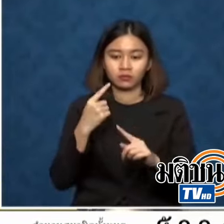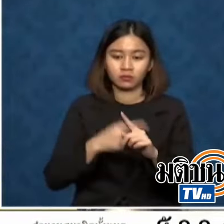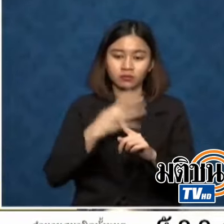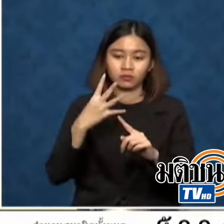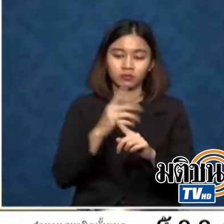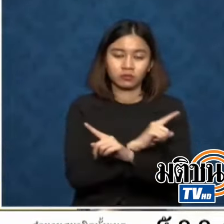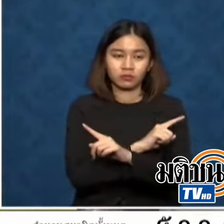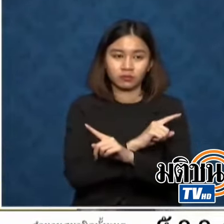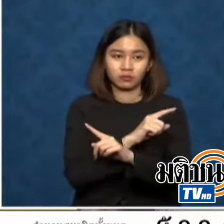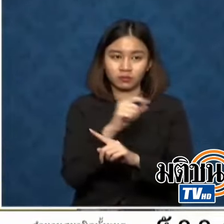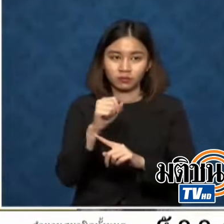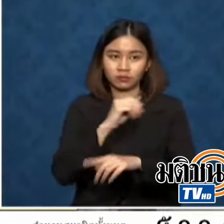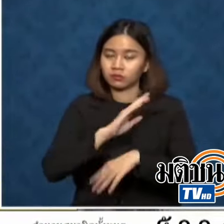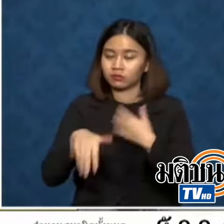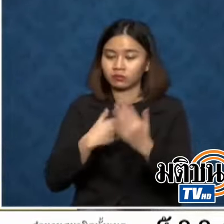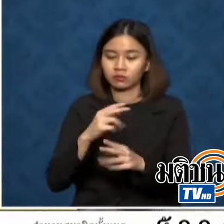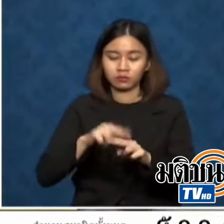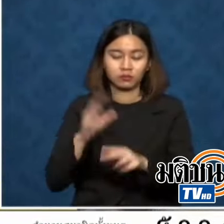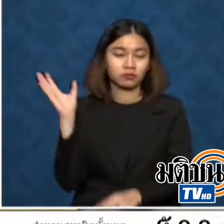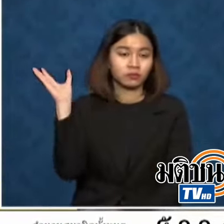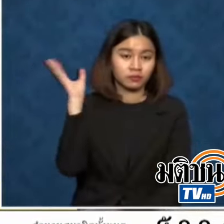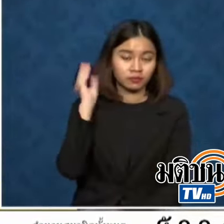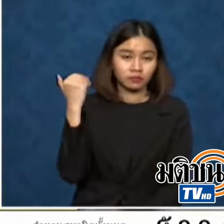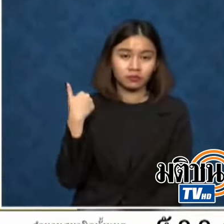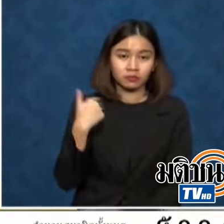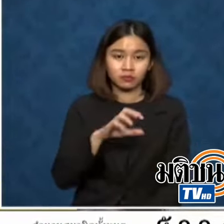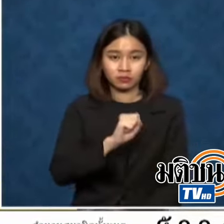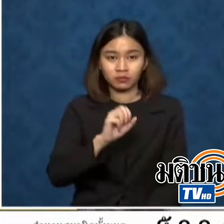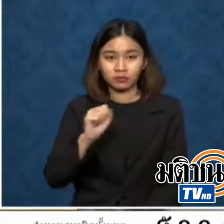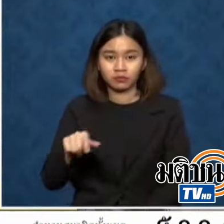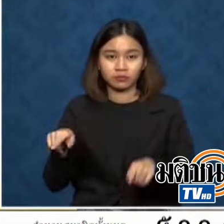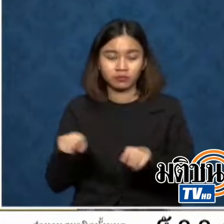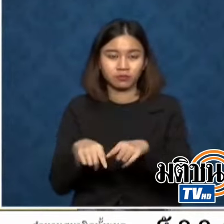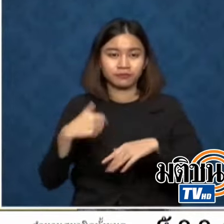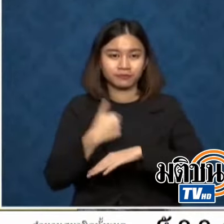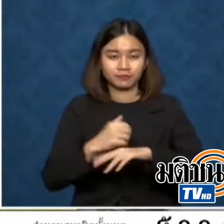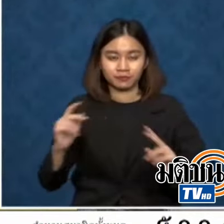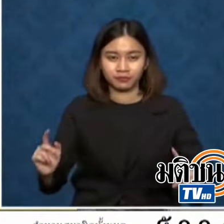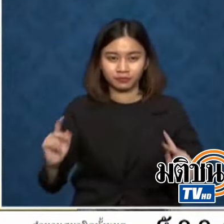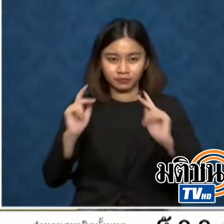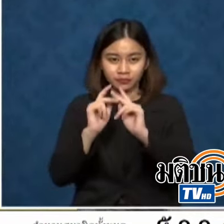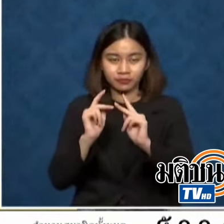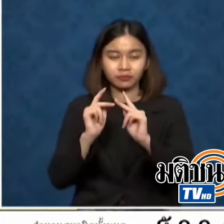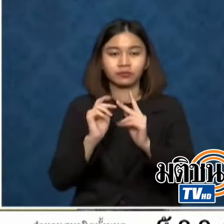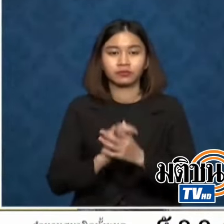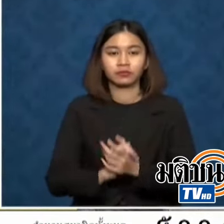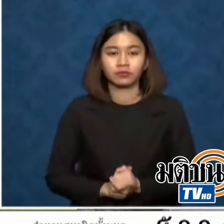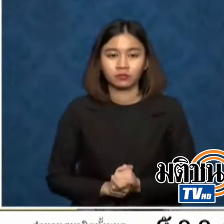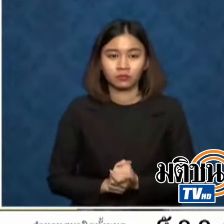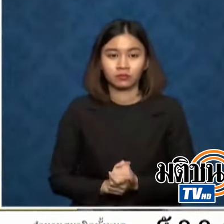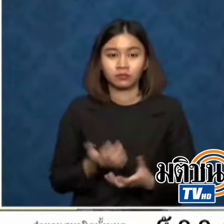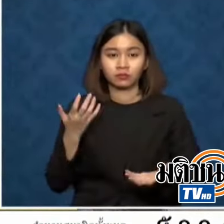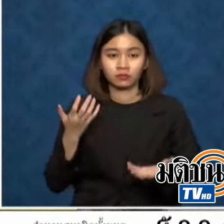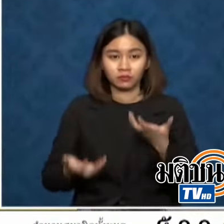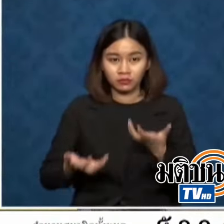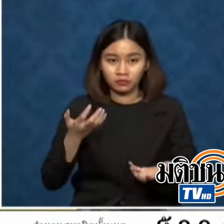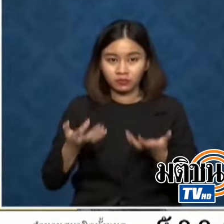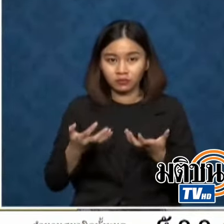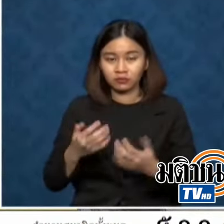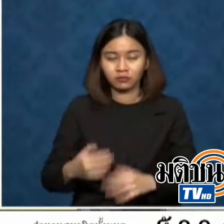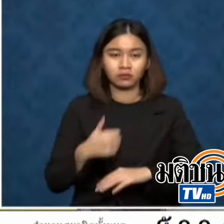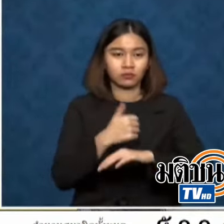เมษายนพวกนี้ผมก็นั่งฟังอยู่นะครับส.สอย่างเช่นรัฐมนตรีเอ่อกระทรวงเอ่อยุติธรรมก็ดี